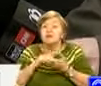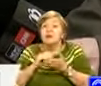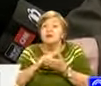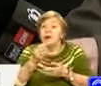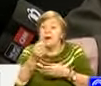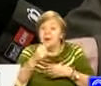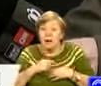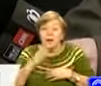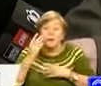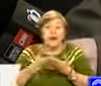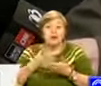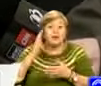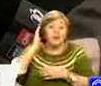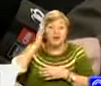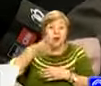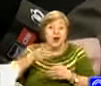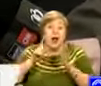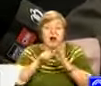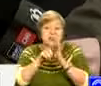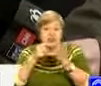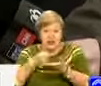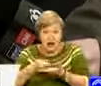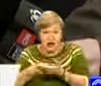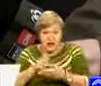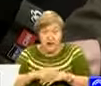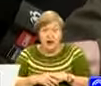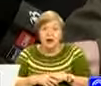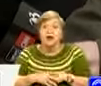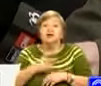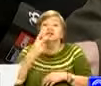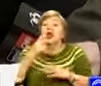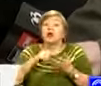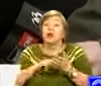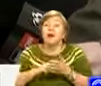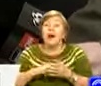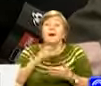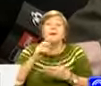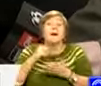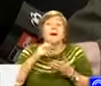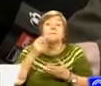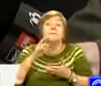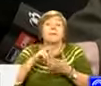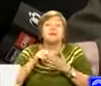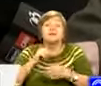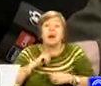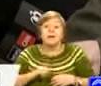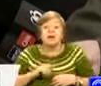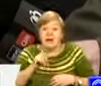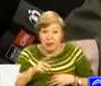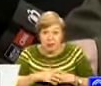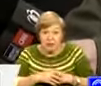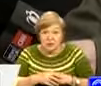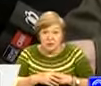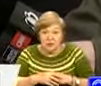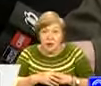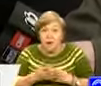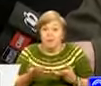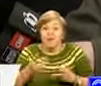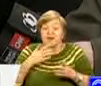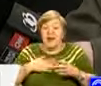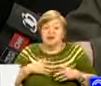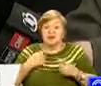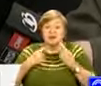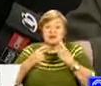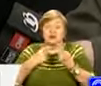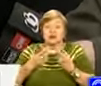legea salarizării, deci asta este un jalon. Avem un jalon pe pilonul 2 de pensii care trebuie făcut la 31 martie și aș vrea să discutăm mai mult despre